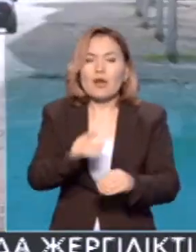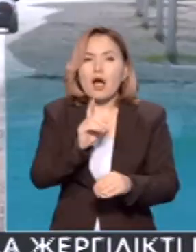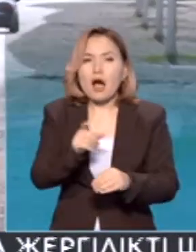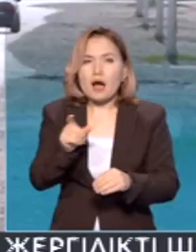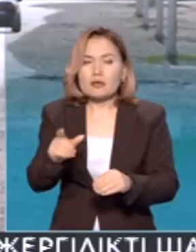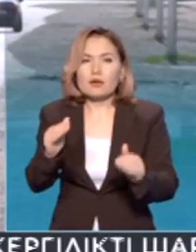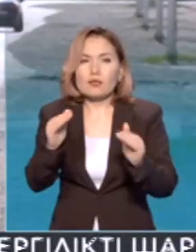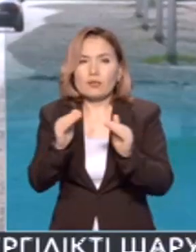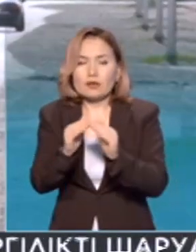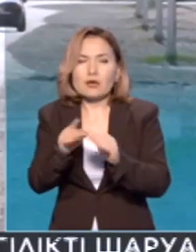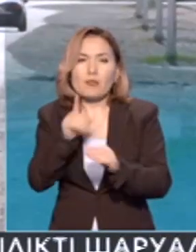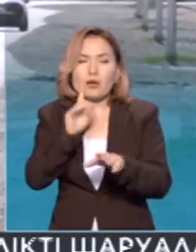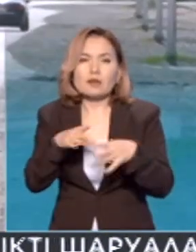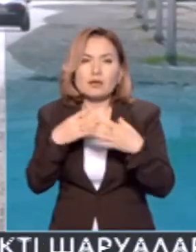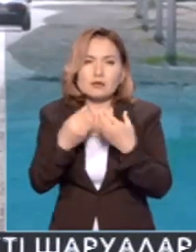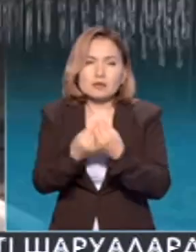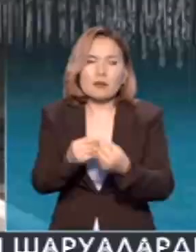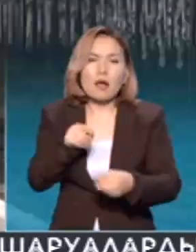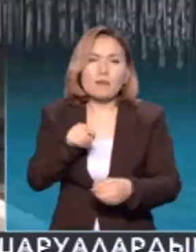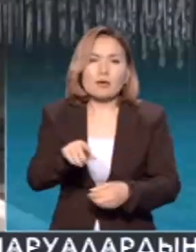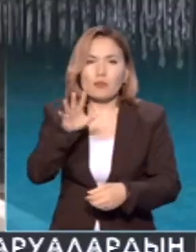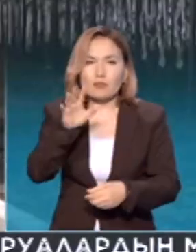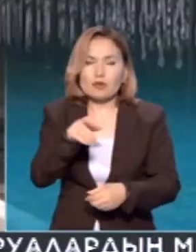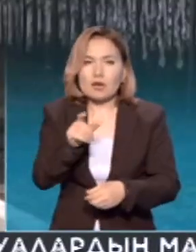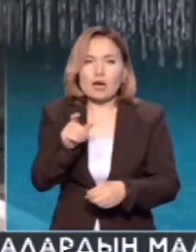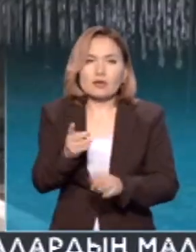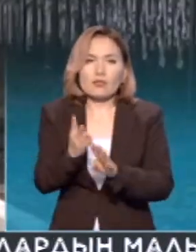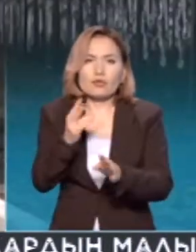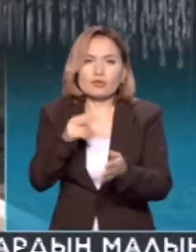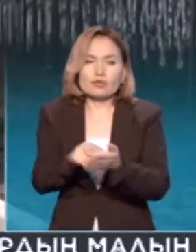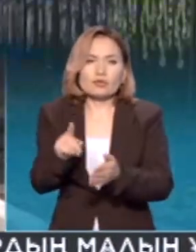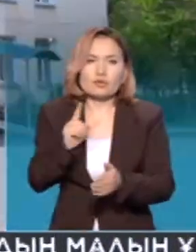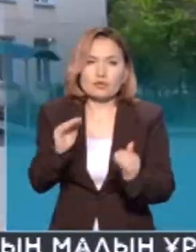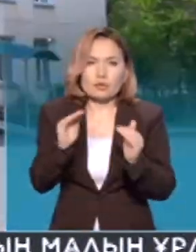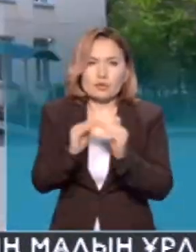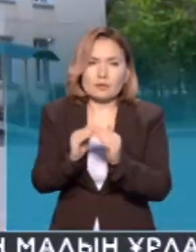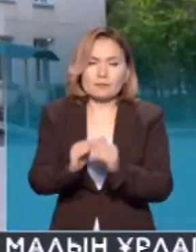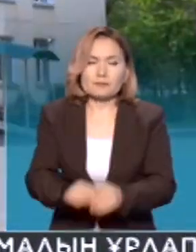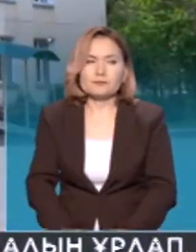1,5 мың адам тұр. Қуаныш Қанатұлы, Самат Оразалинов, Қазақстан ұлттық арнасы, Жетісу облысы.